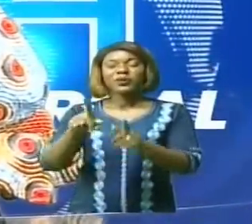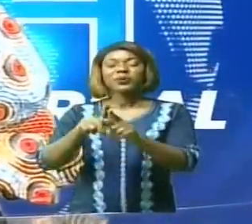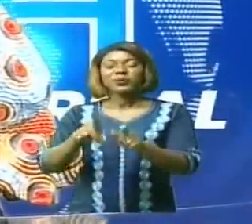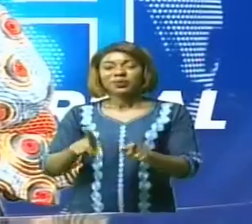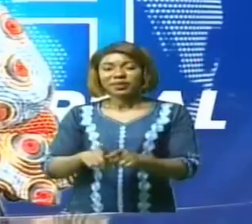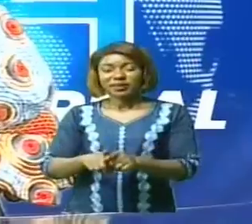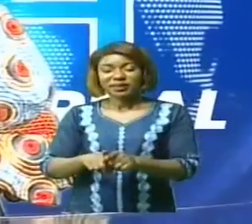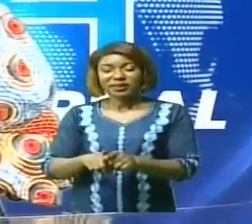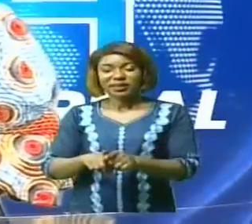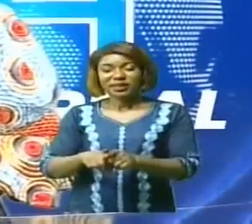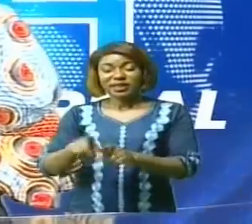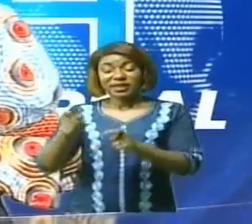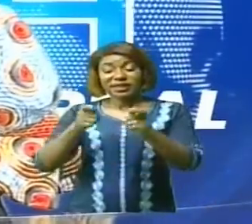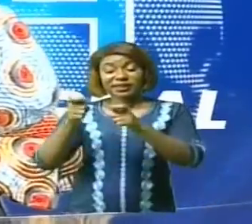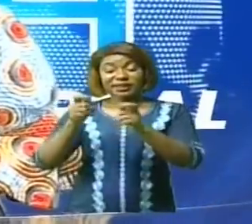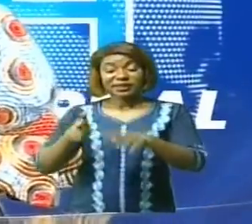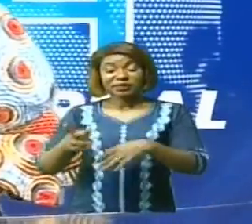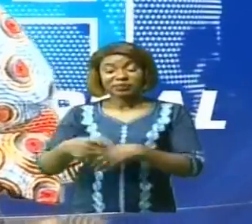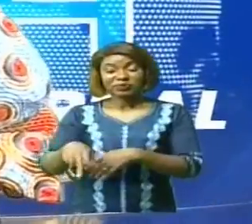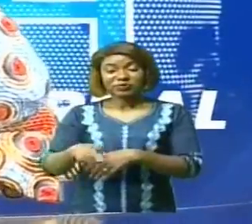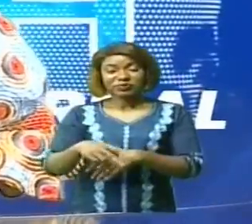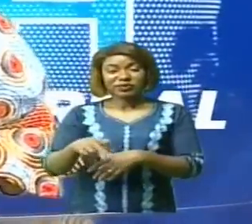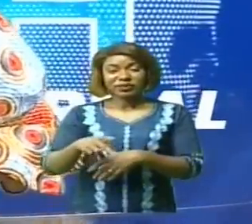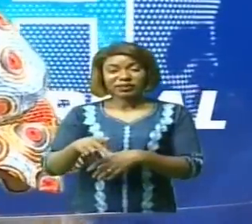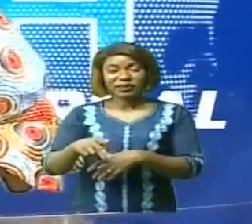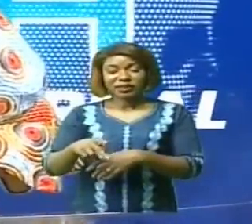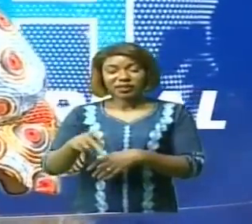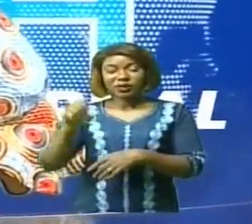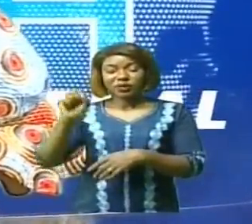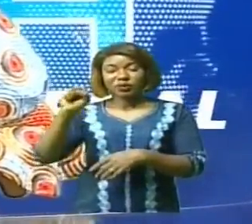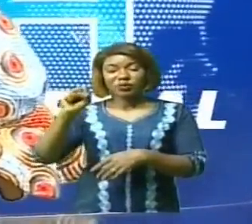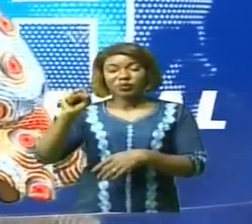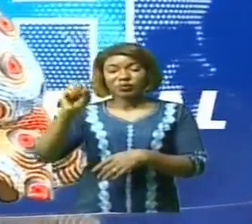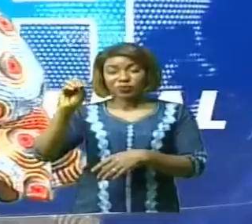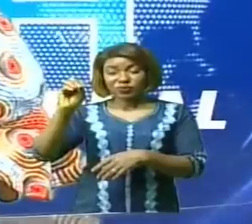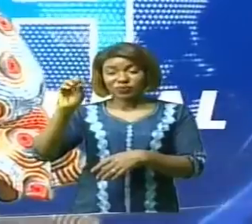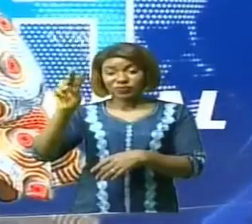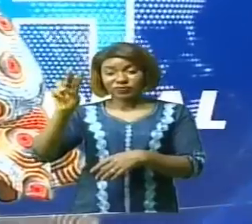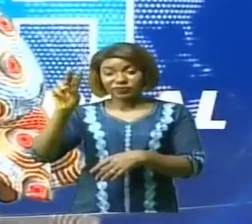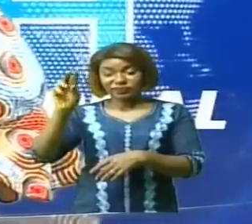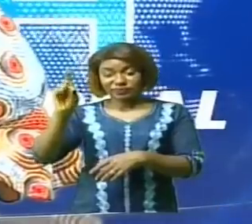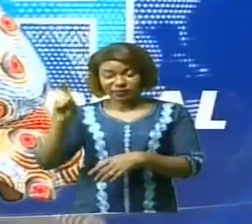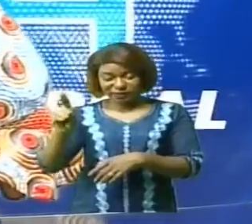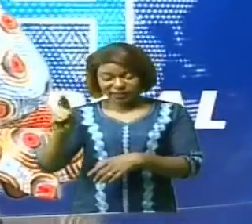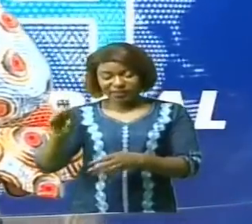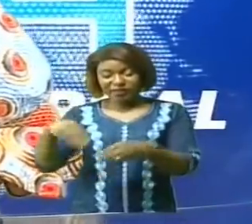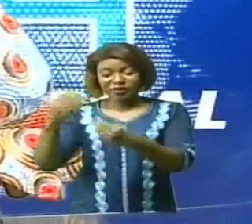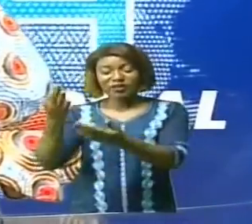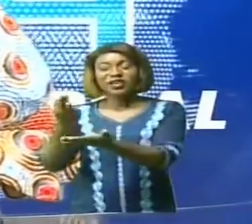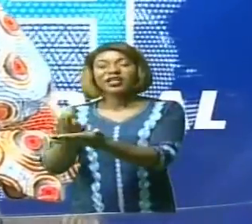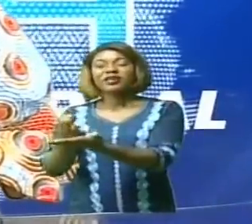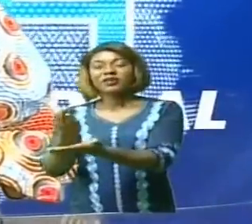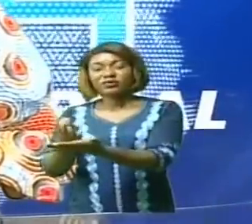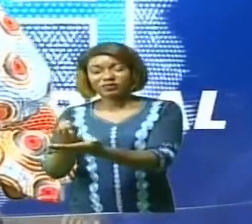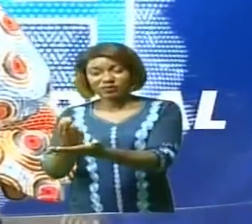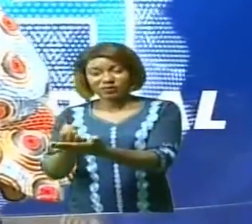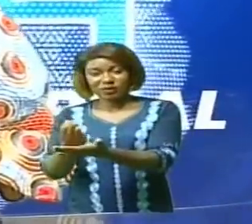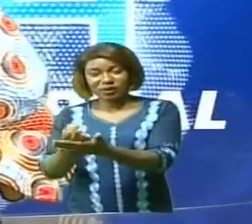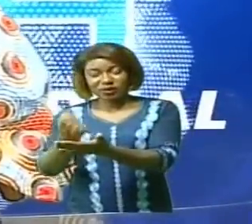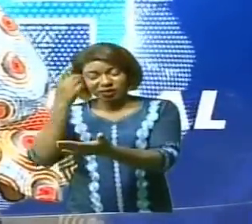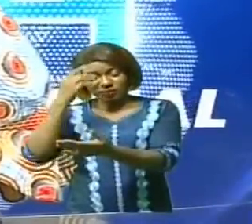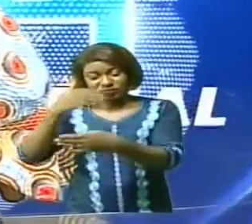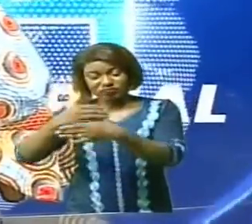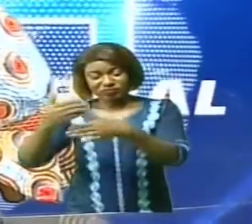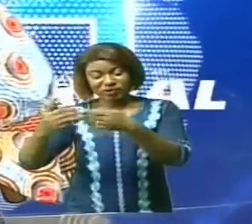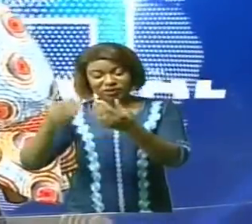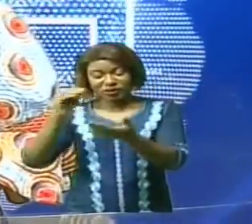de route qui exécute les travaux dans le cadre du projet PER 2021 a reçu les fonds du FONER pour